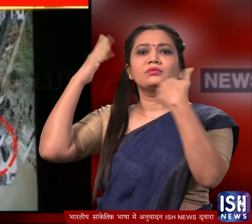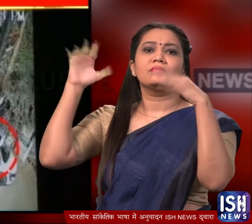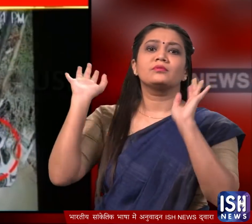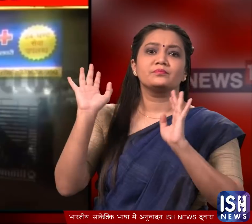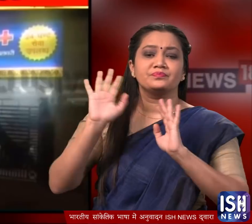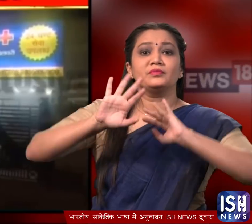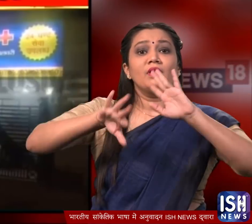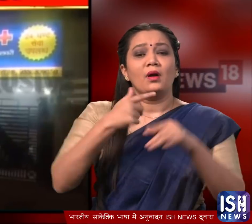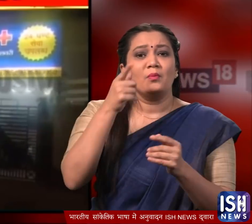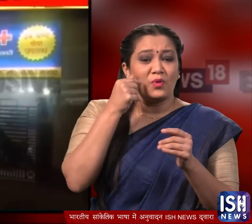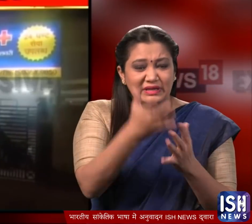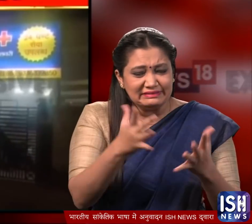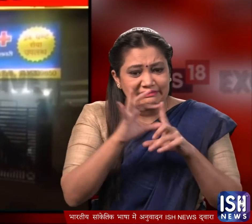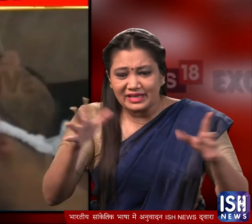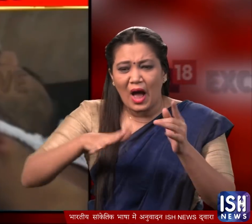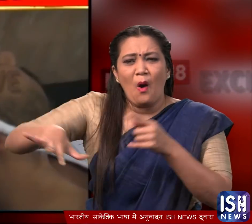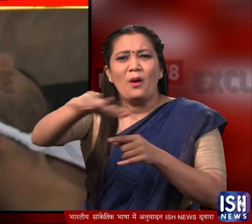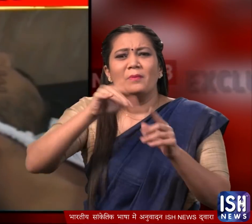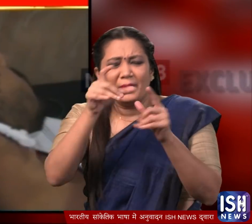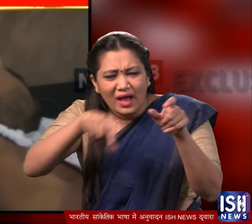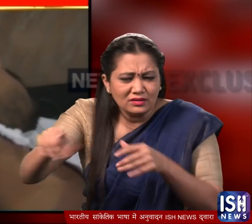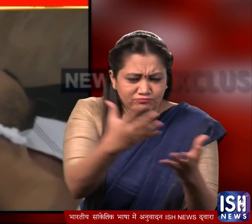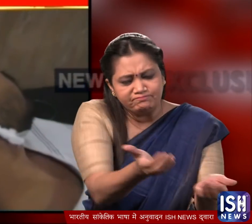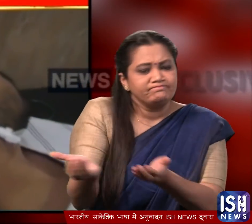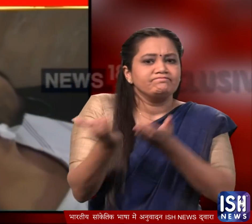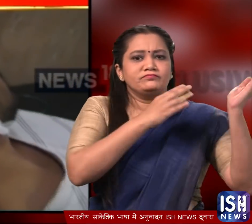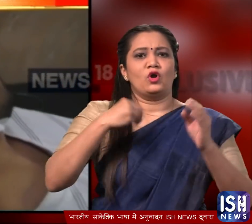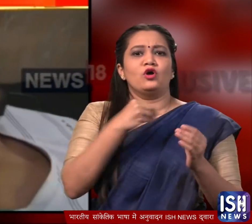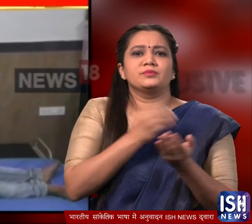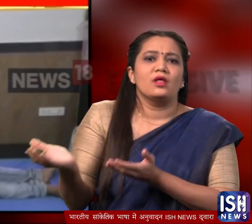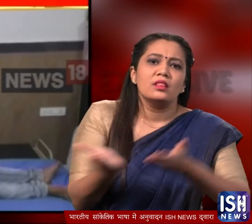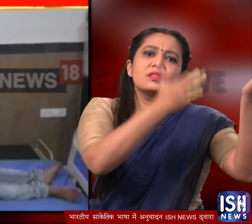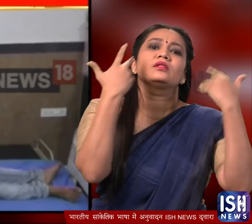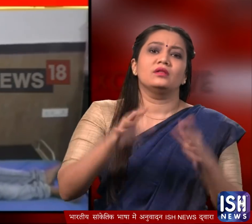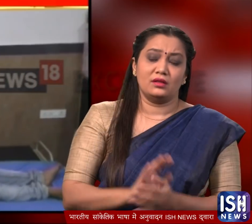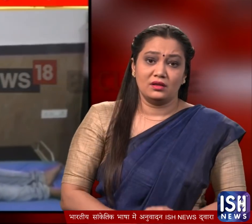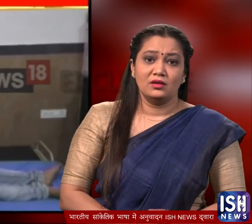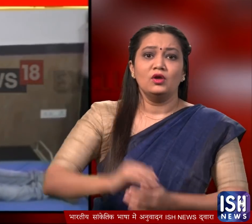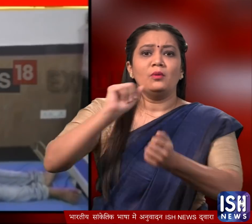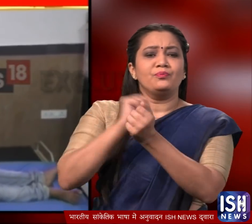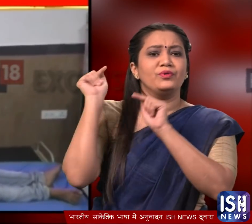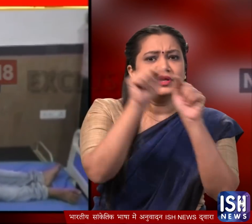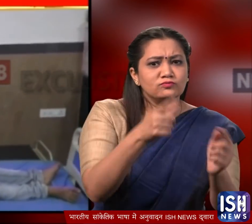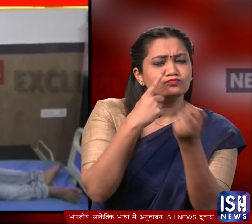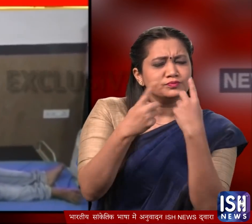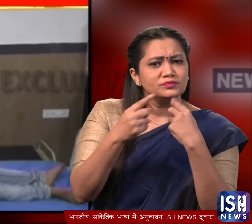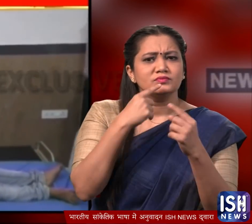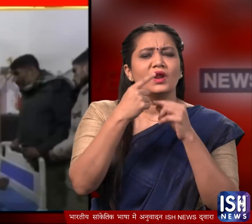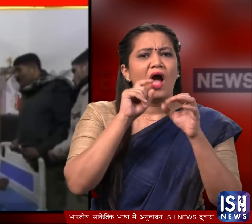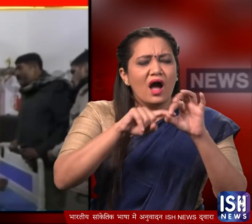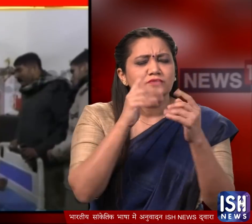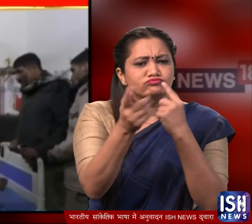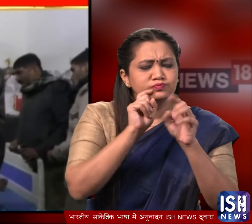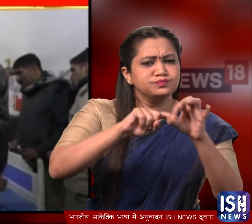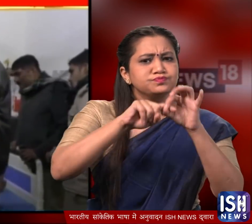छोड़कर फरार हो गए। बाद में उस लड़के को गंभीर हालत में आसपास के लोगों ने अस्पताल में भर्ती कराया। इस घटना की खबर मिलते ही पुलिस अस्पताल में पहुंच गई और